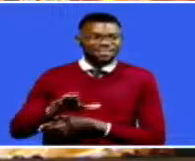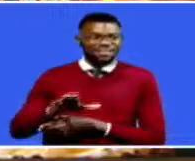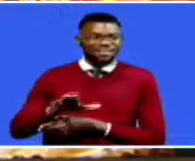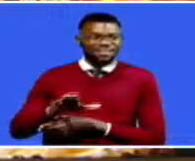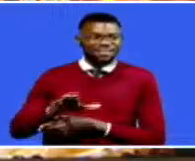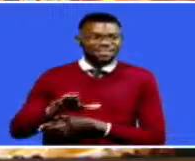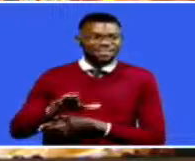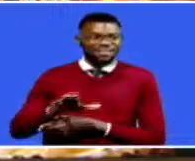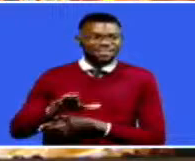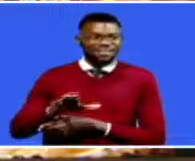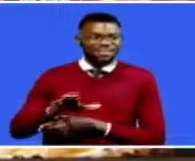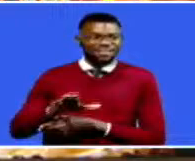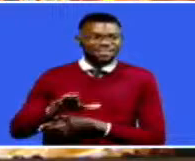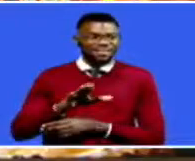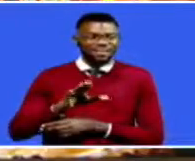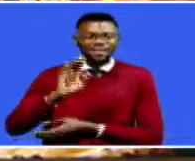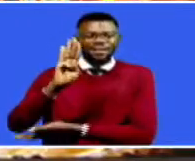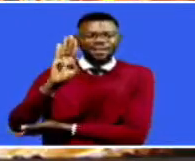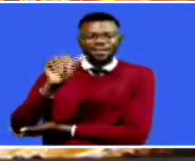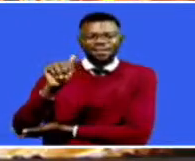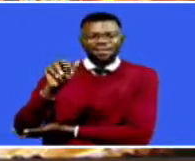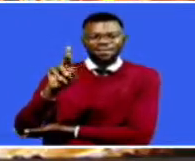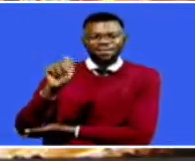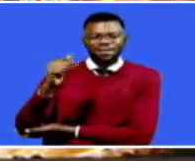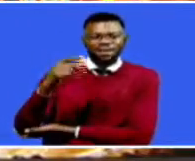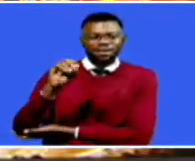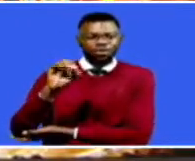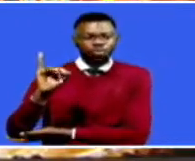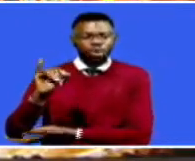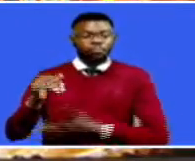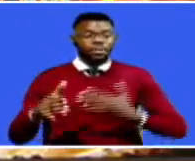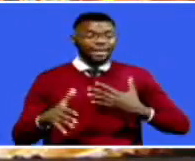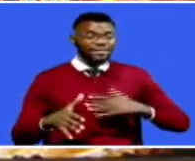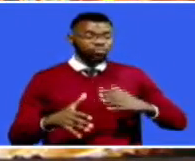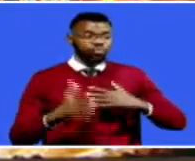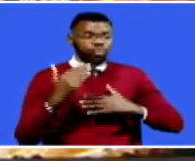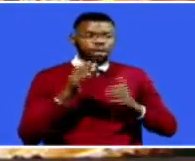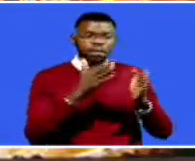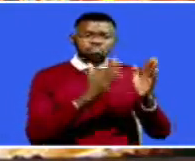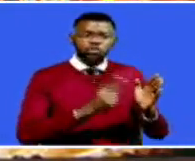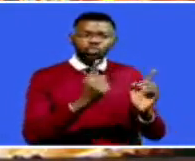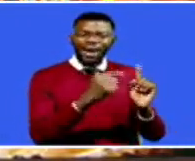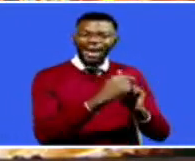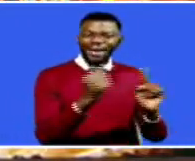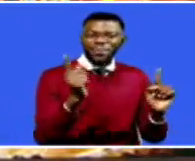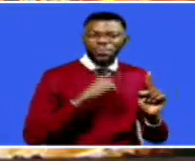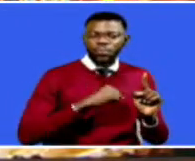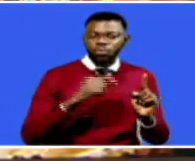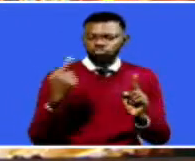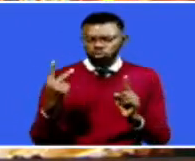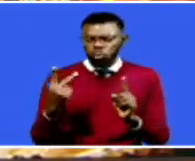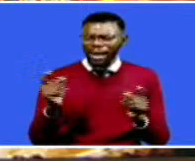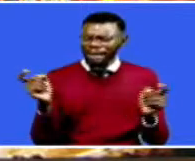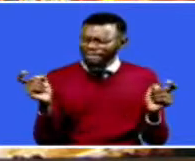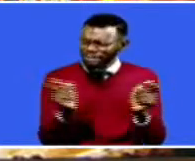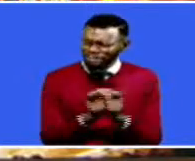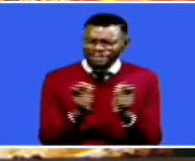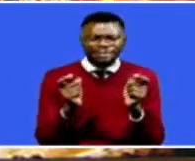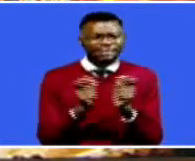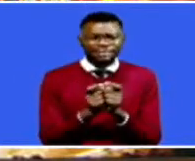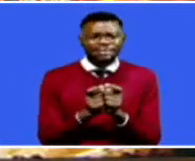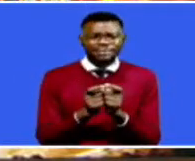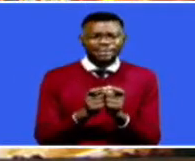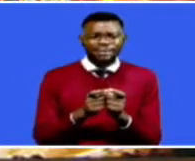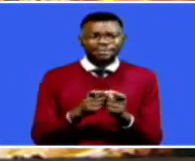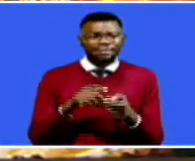katika eneo la Baragoi, kaunti ya Samburu, baada ya mtu mmoja kuuliwa na wengine wawili kujeruhiwa vibaya kufuatia